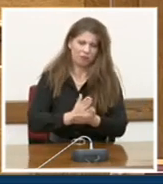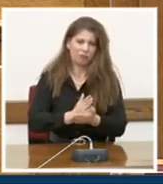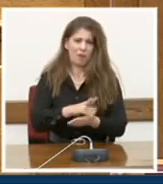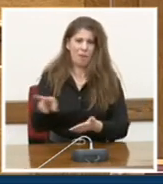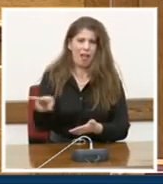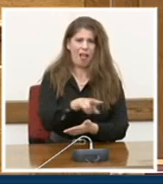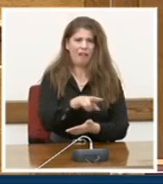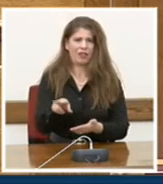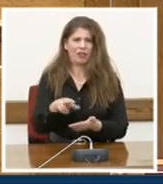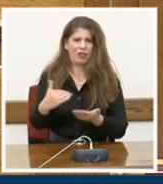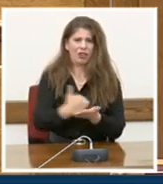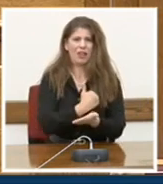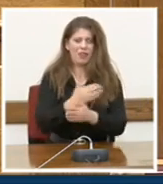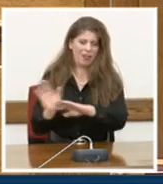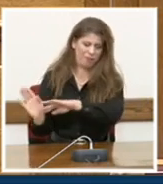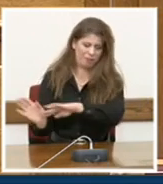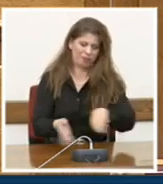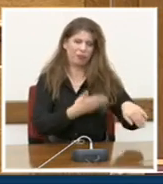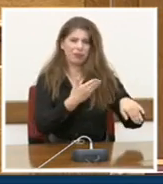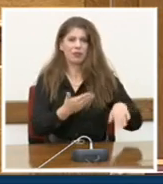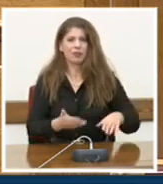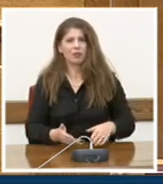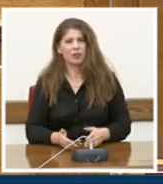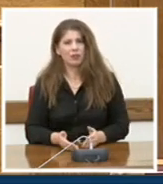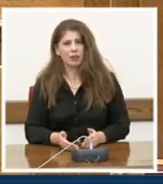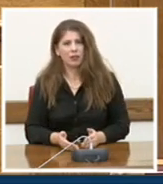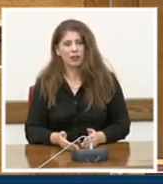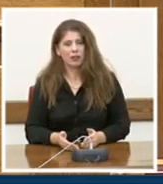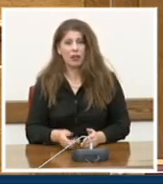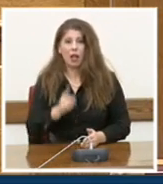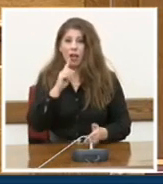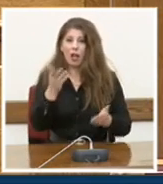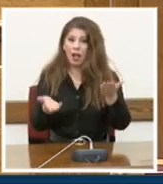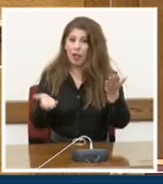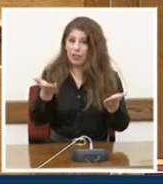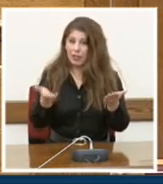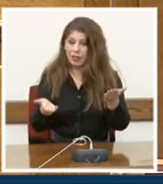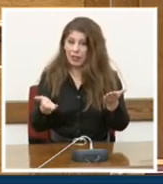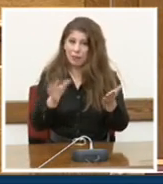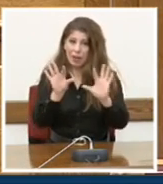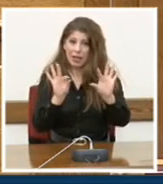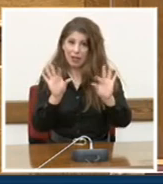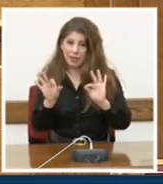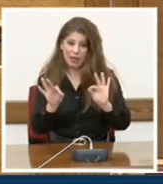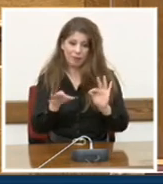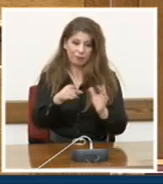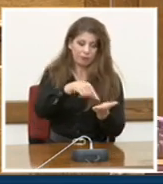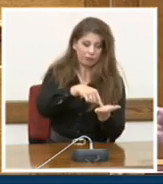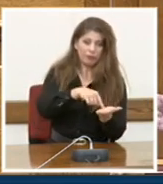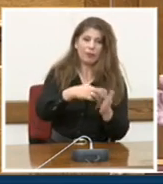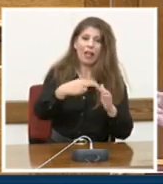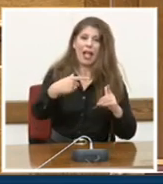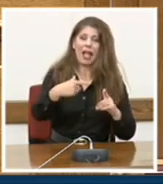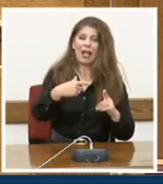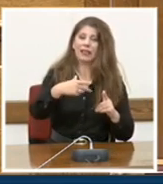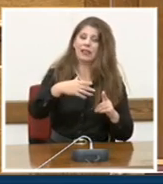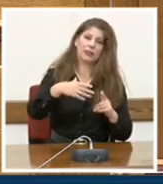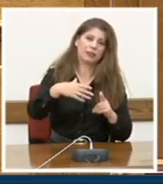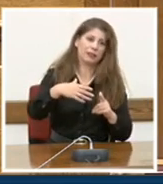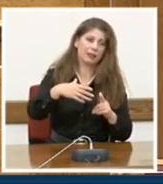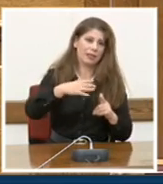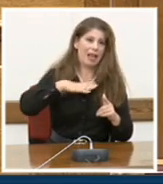την αδικία. Αλήθεια, μπορεί το δίλημα να είναι να επιλέξει ανάμεσα στο αντιλαϊκό know-how του κυρίου